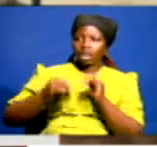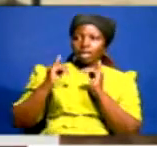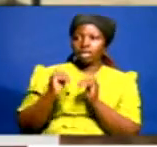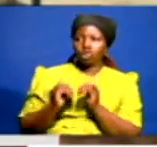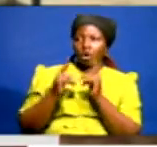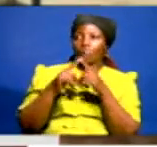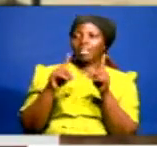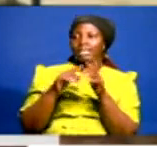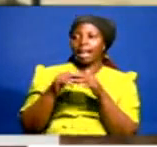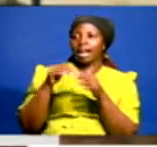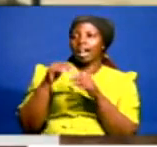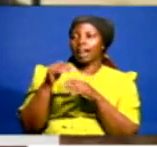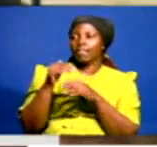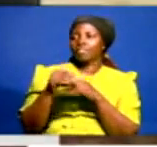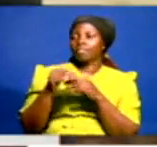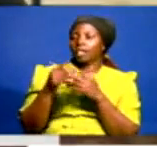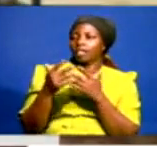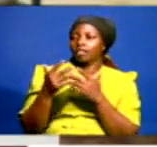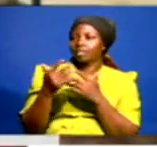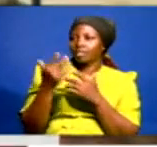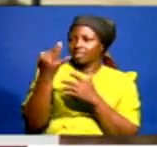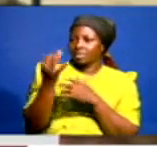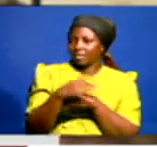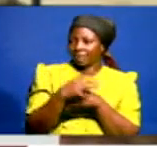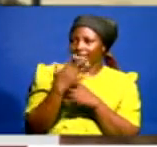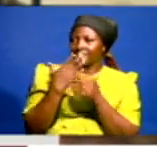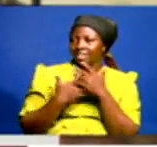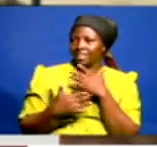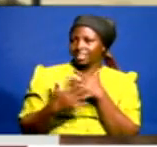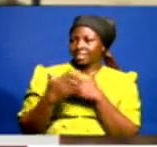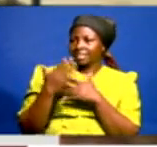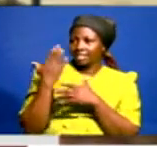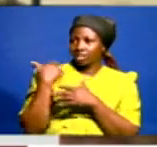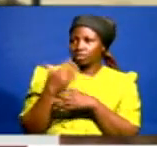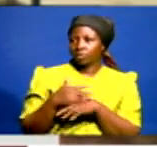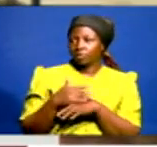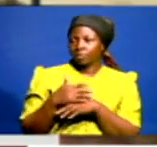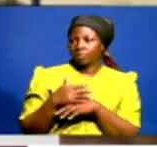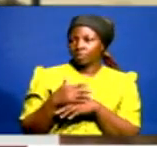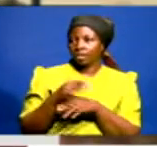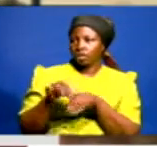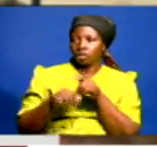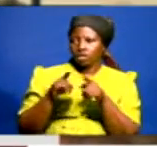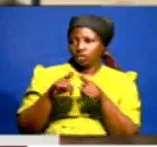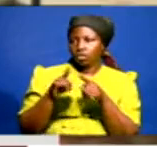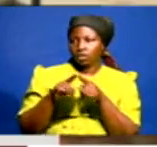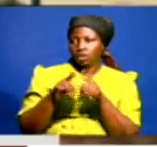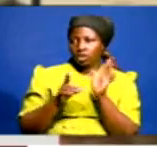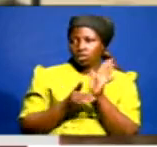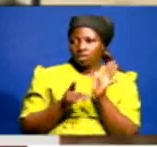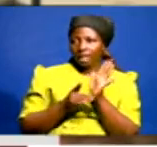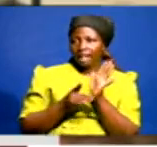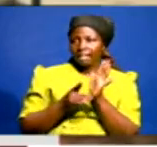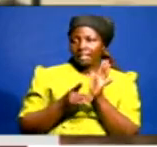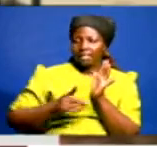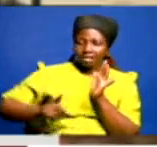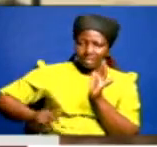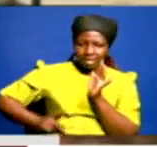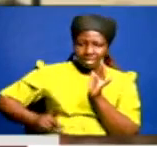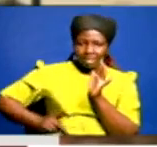mitatu iliyopita. Na hivyo basi kulingana na madaktari, complication ya hiyo figo ndio imeweza kufanya akaweza